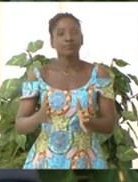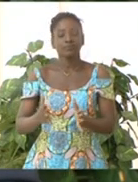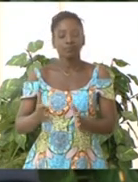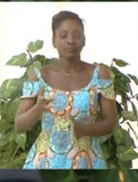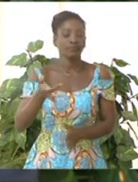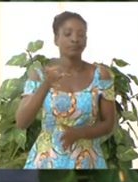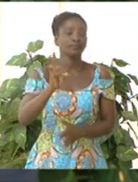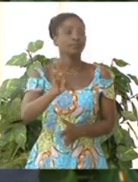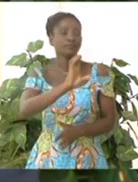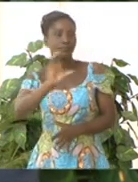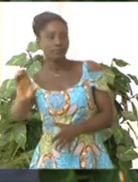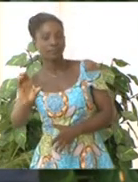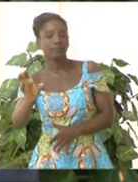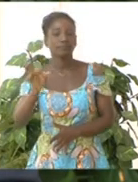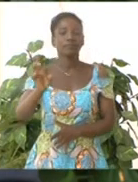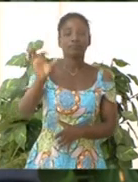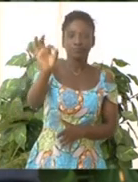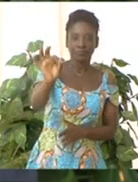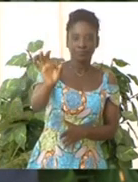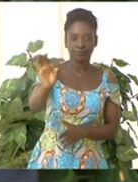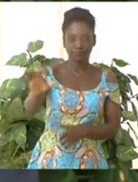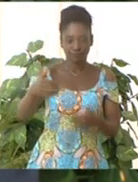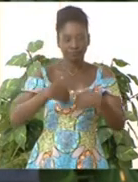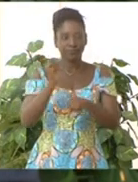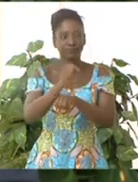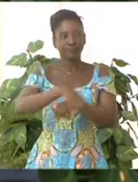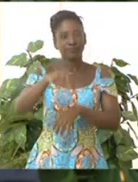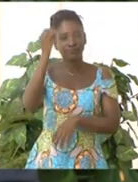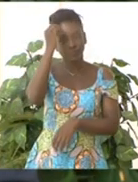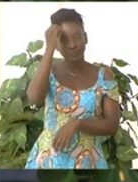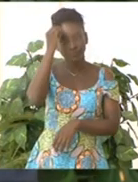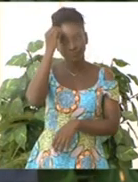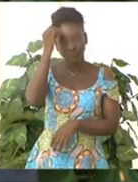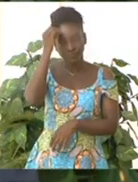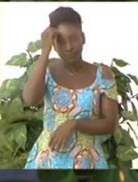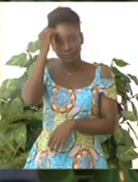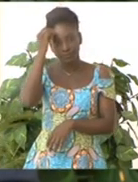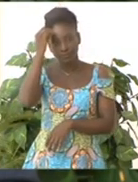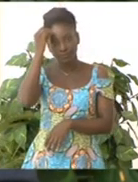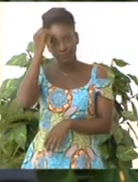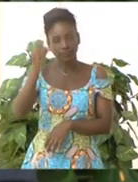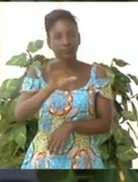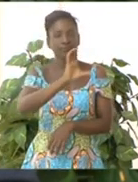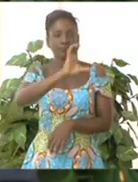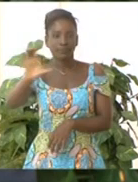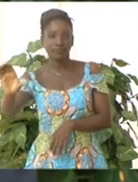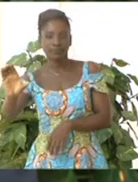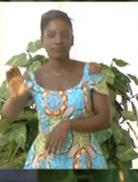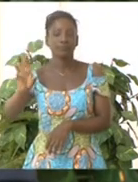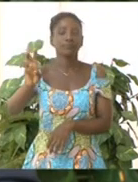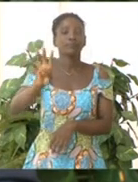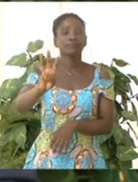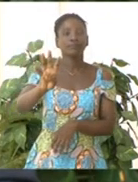679 ont obtenu alassane ouattara 564